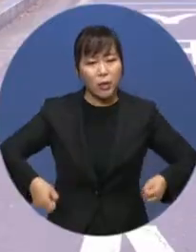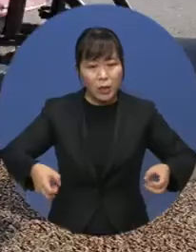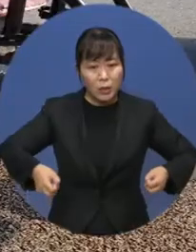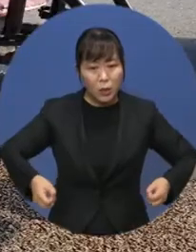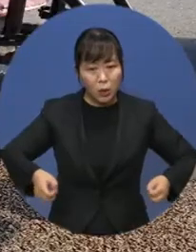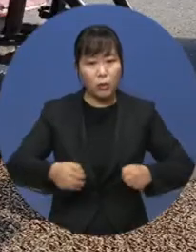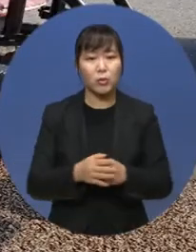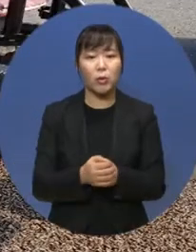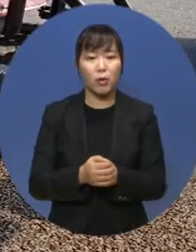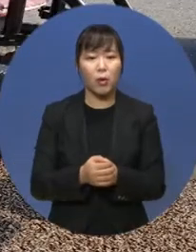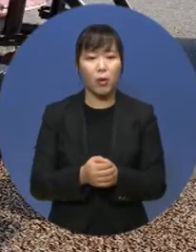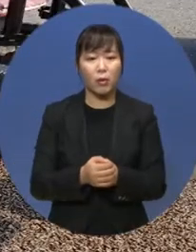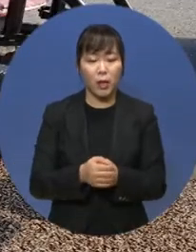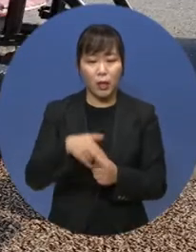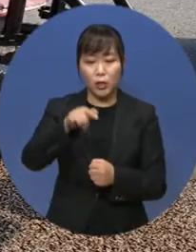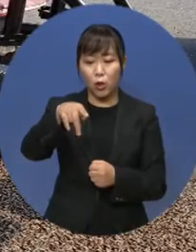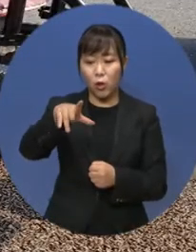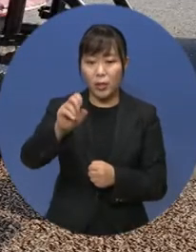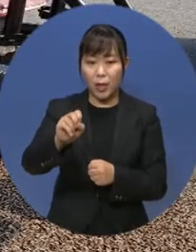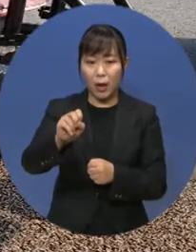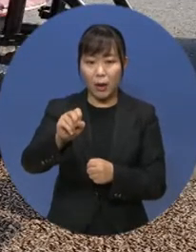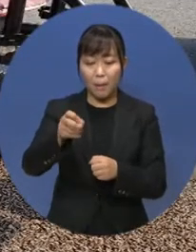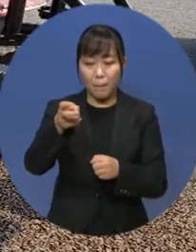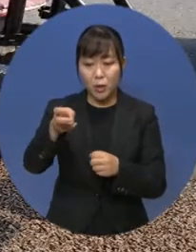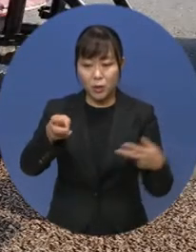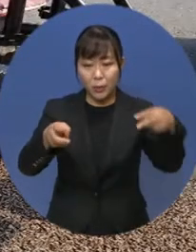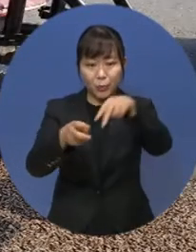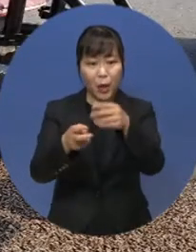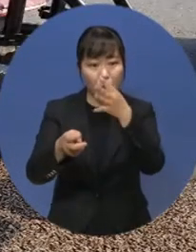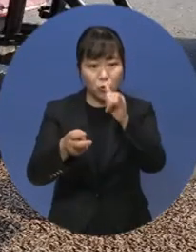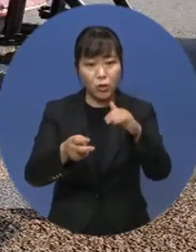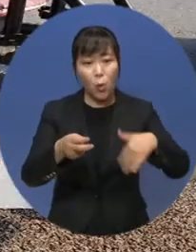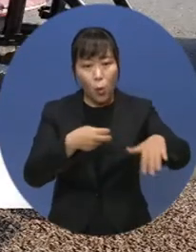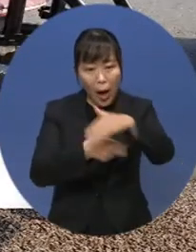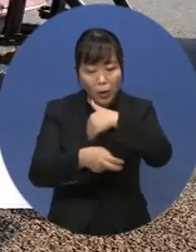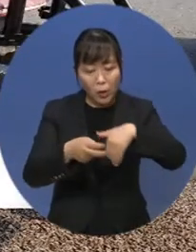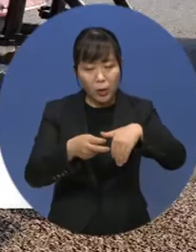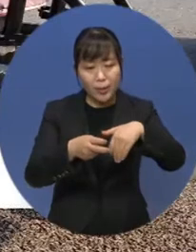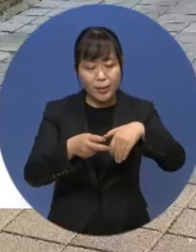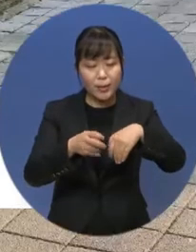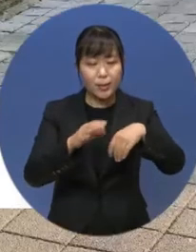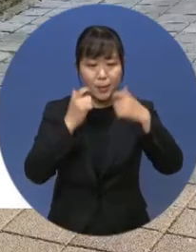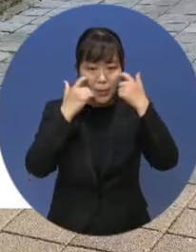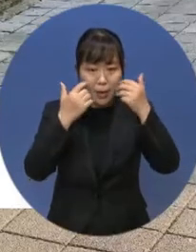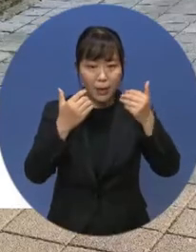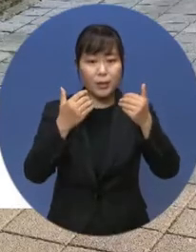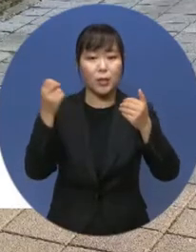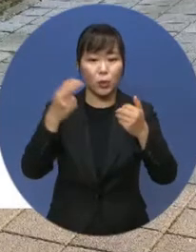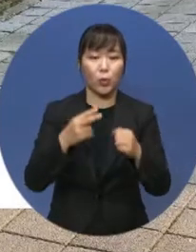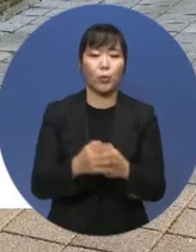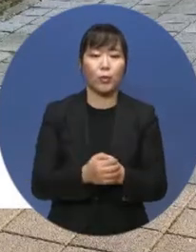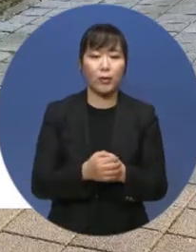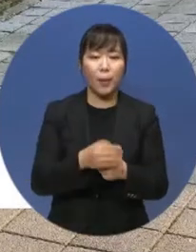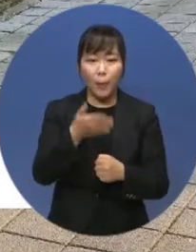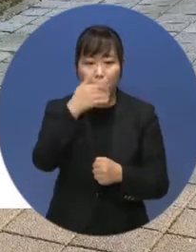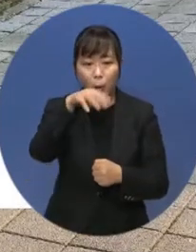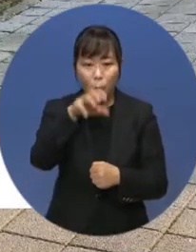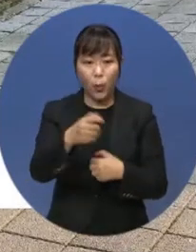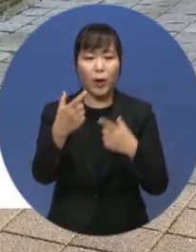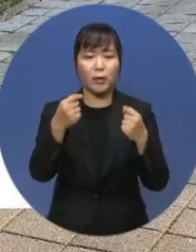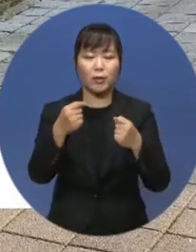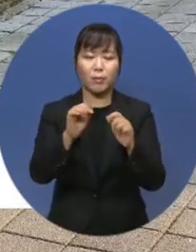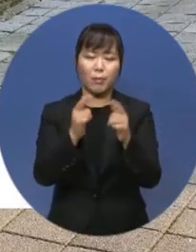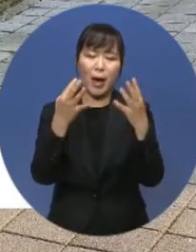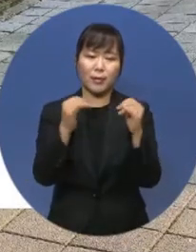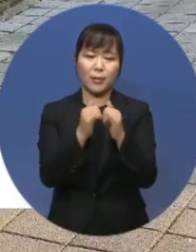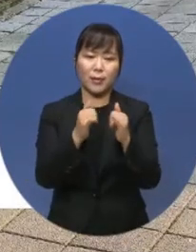타고 저상버스를 탑승할 수 있는 환경이 갖춰져 있는지, 그리고 음식점 등